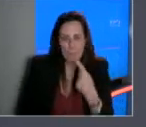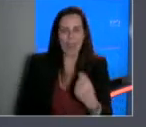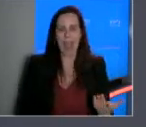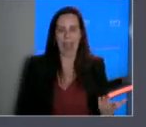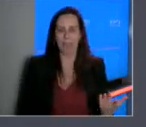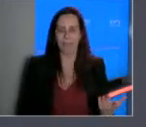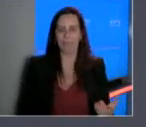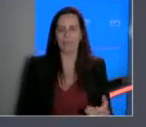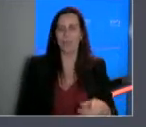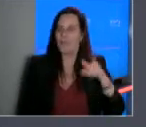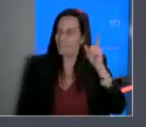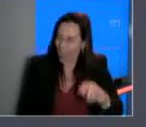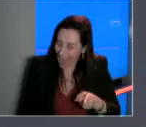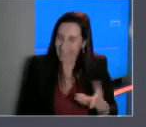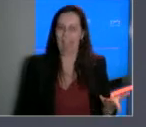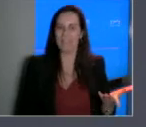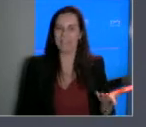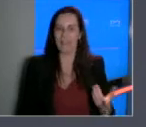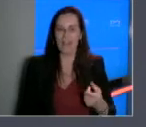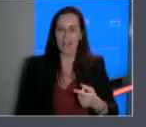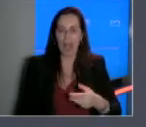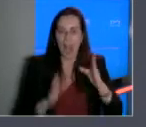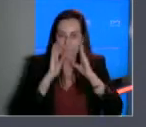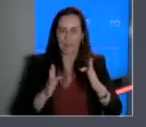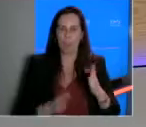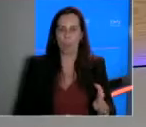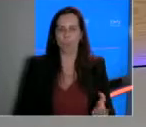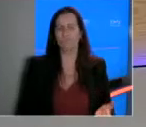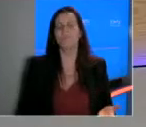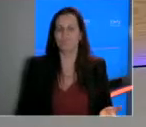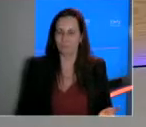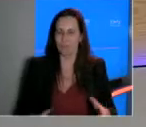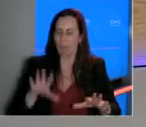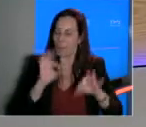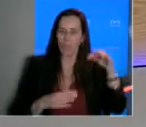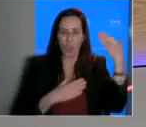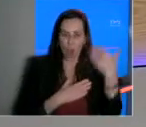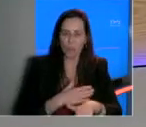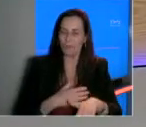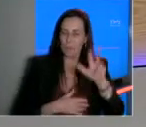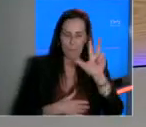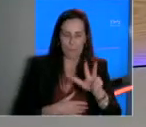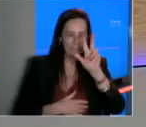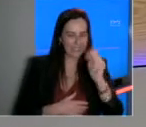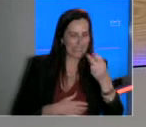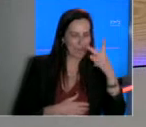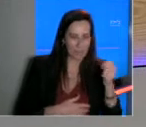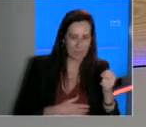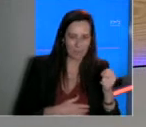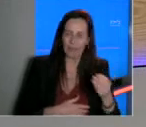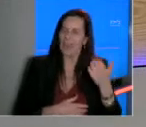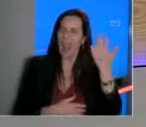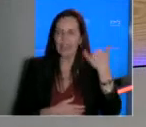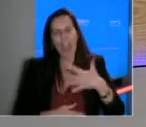מילה וחייב שתהיה לו אמינות. בבחירות האחרונות במרץ 2020